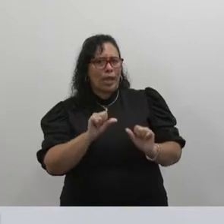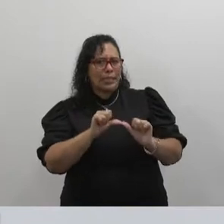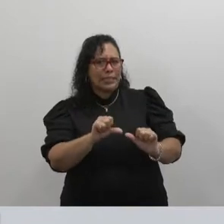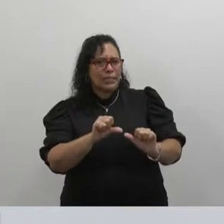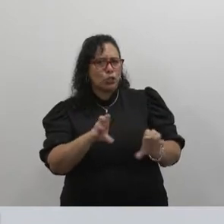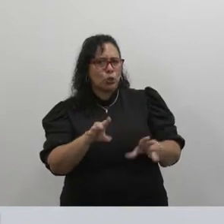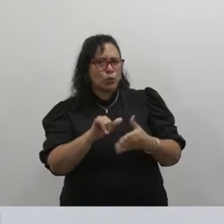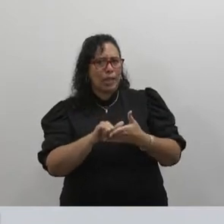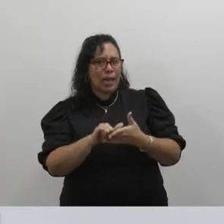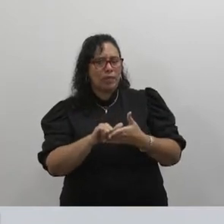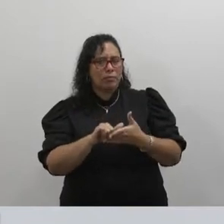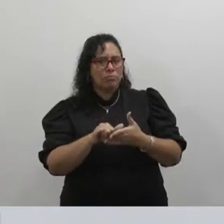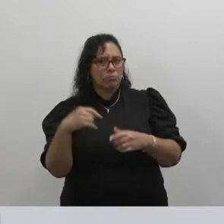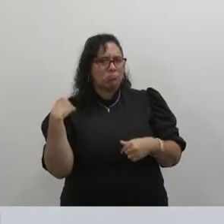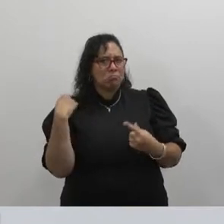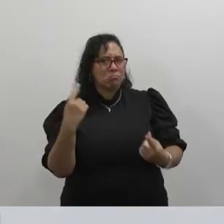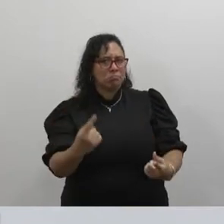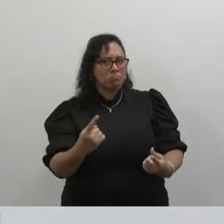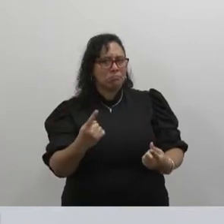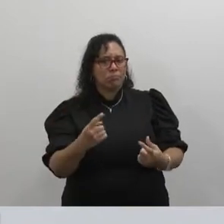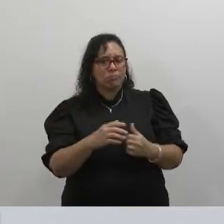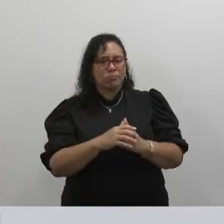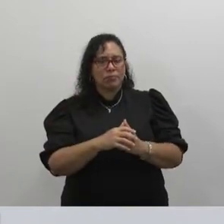nè thằng ốc nít nơi ai bằng to thôi mình chẳng bán